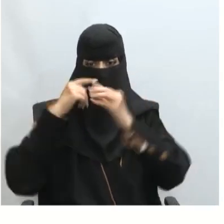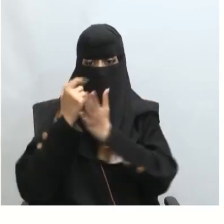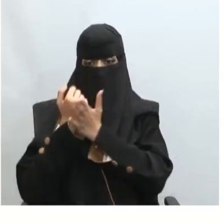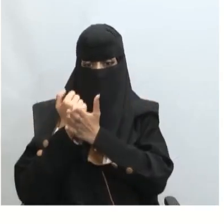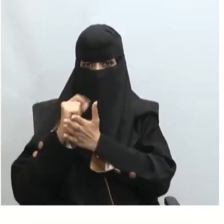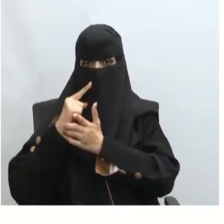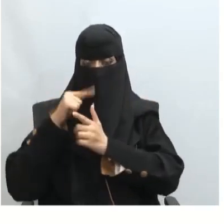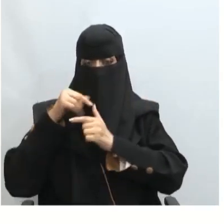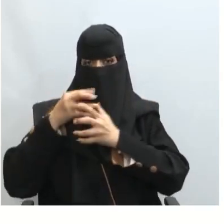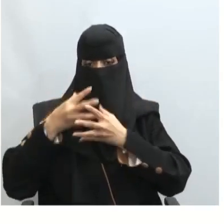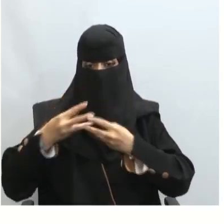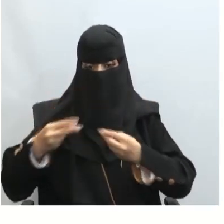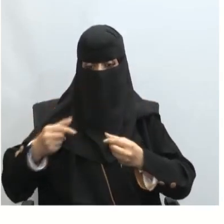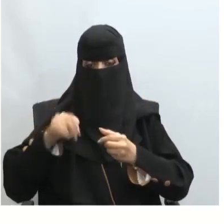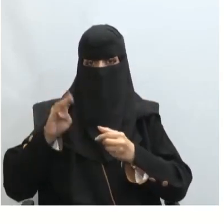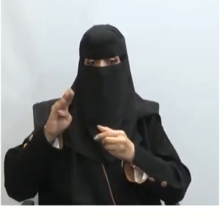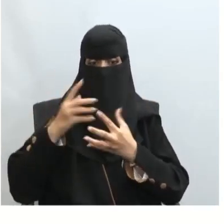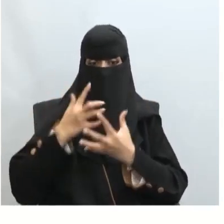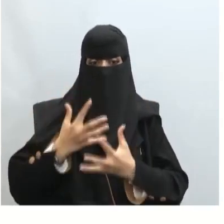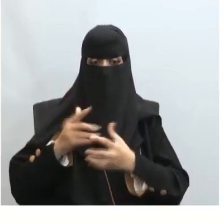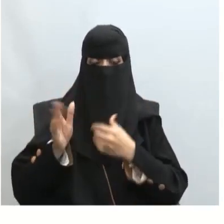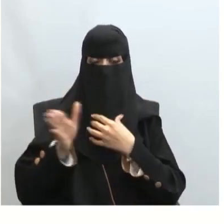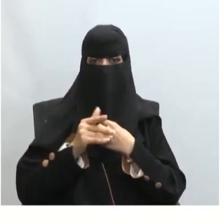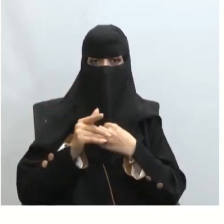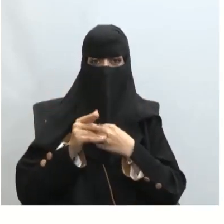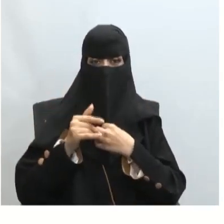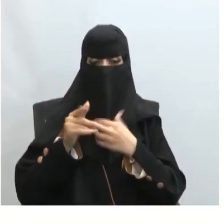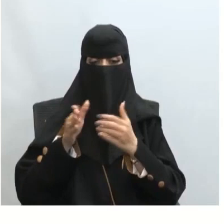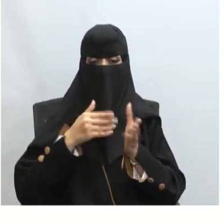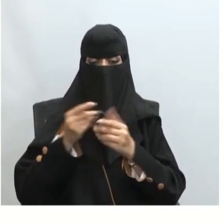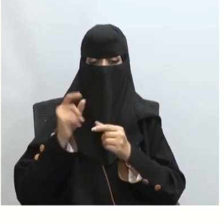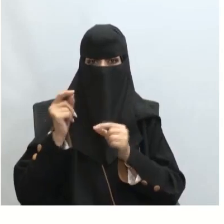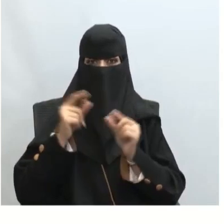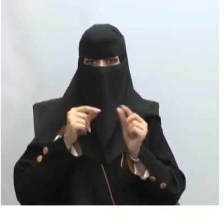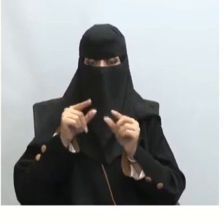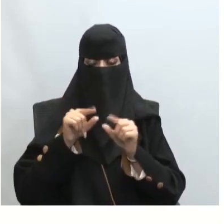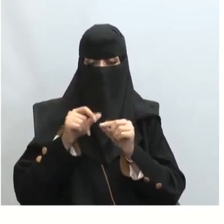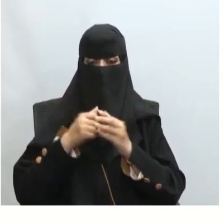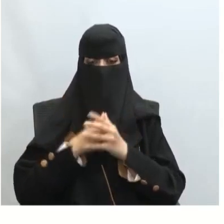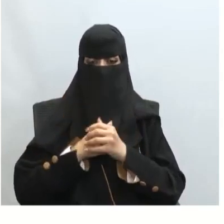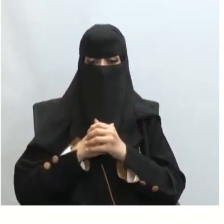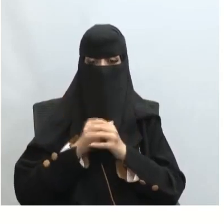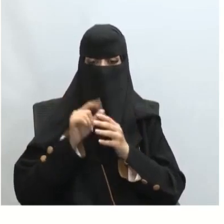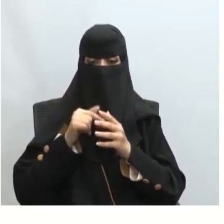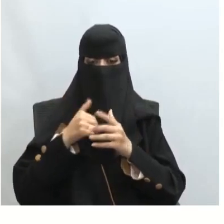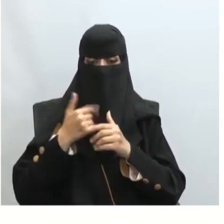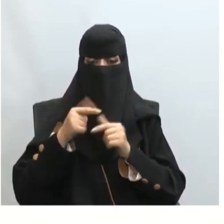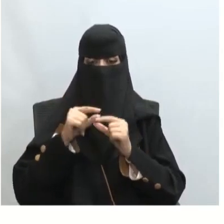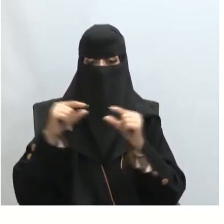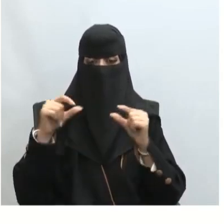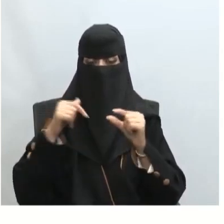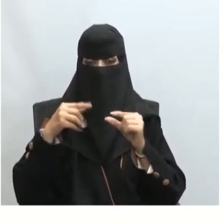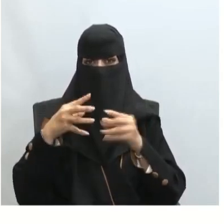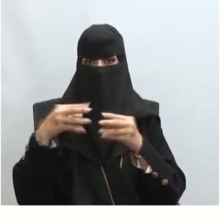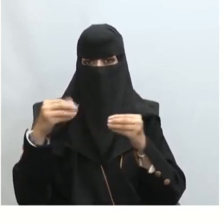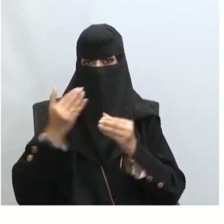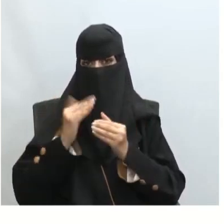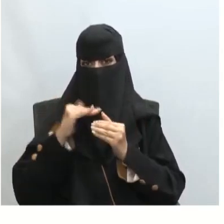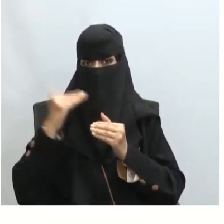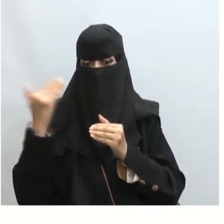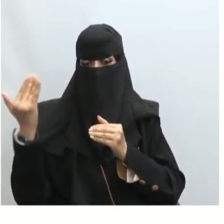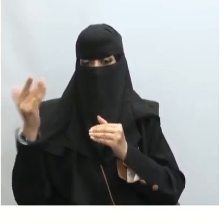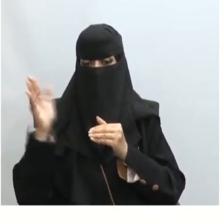التفاعل كان يحتوي على فلور وفلور لذرتين كربون متجاوره اصبحت الفلور والفلور خارج